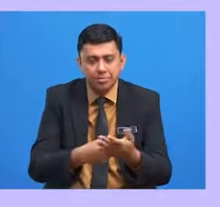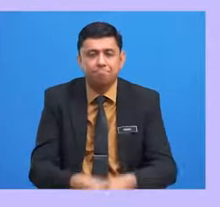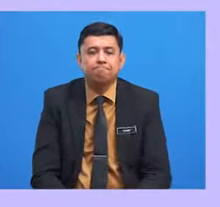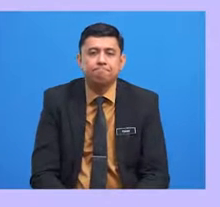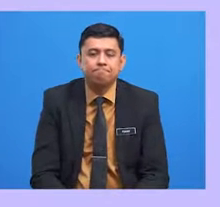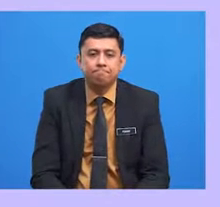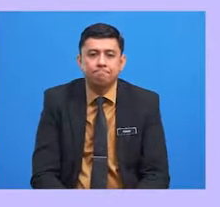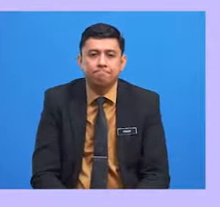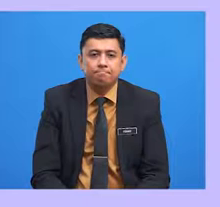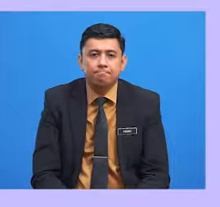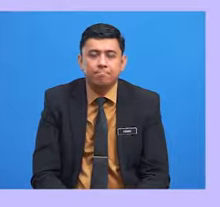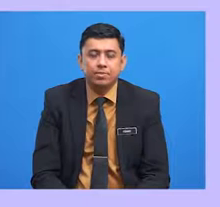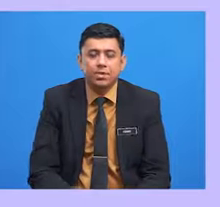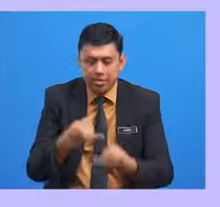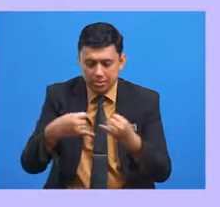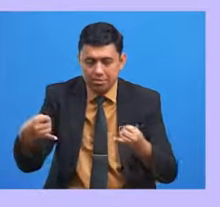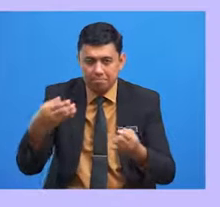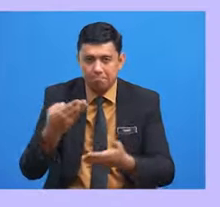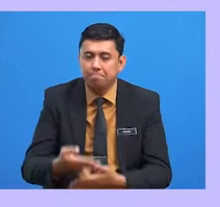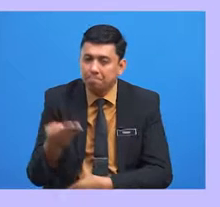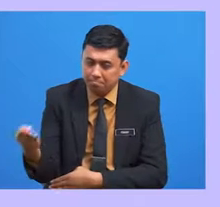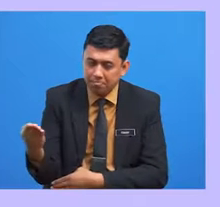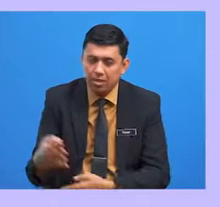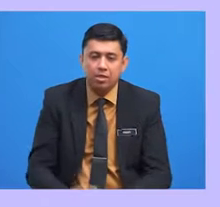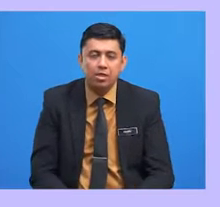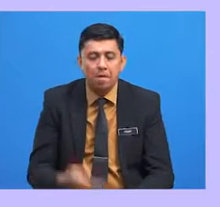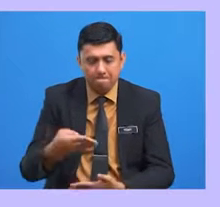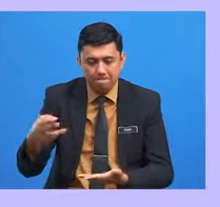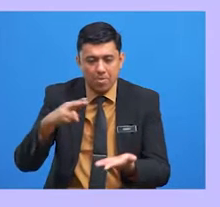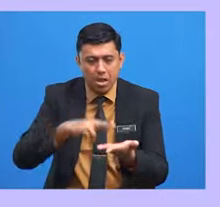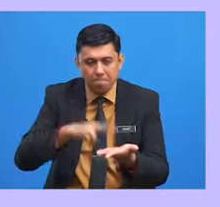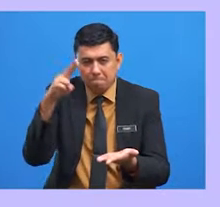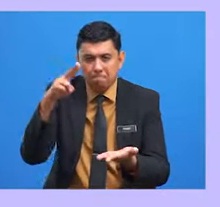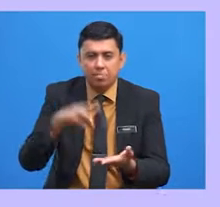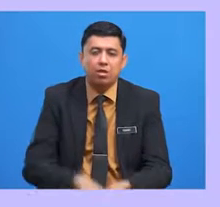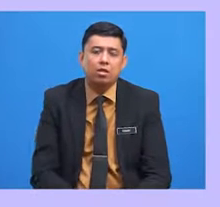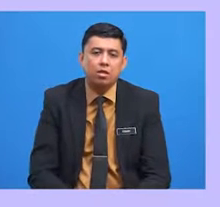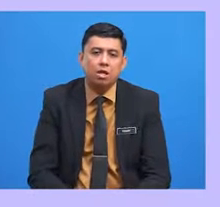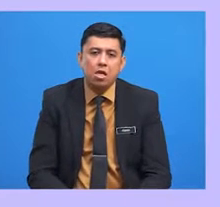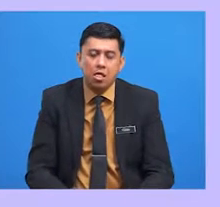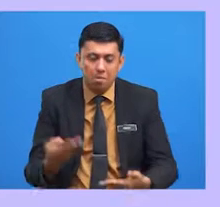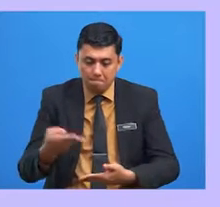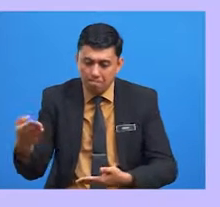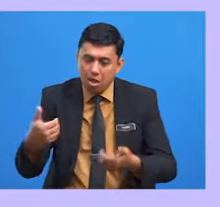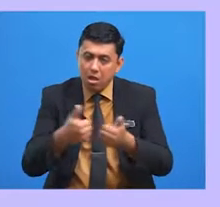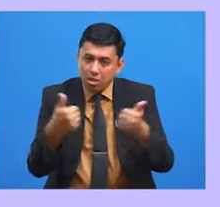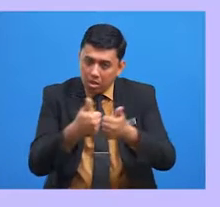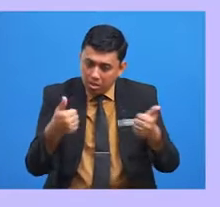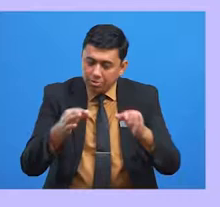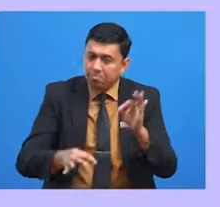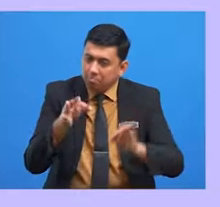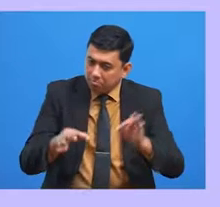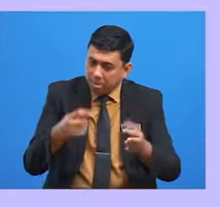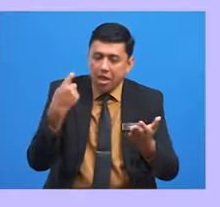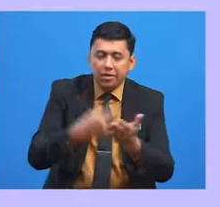Yang pertama, jenis barang. Barang mewah seperti emas merupakan barang anjal. Ini kerana jika